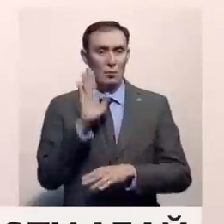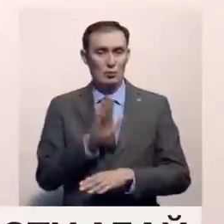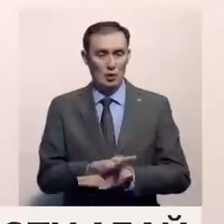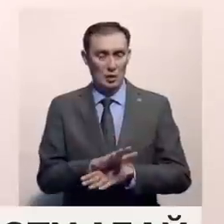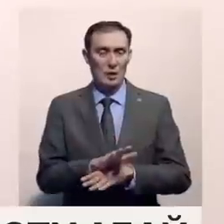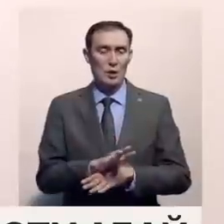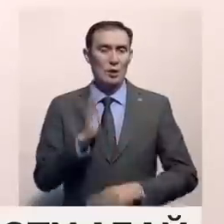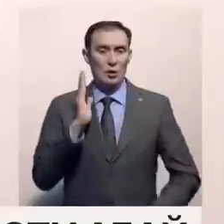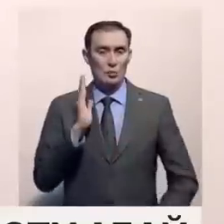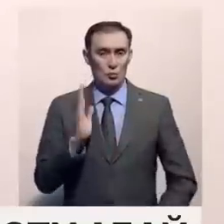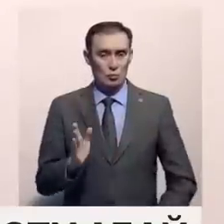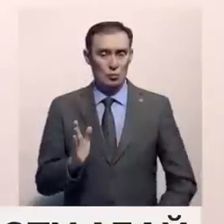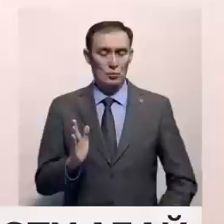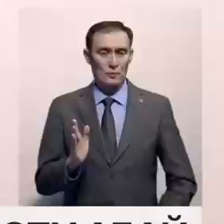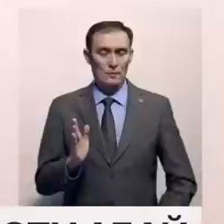будут